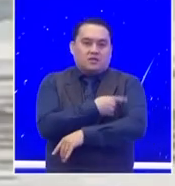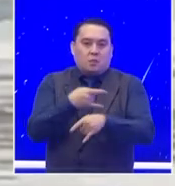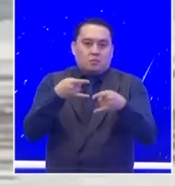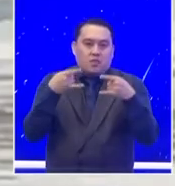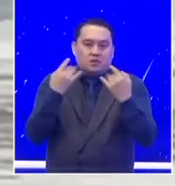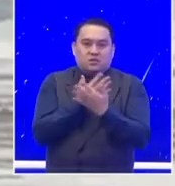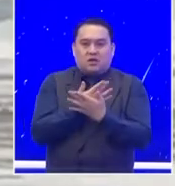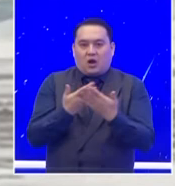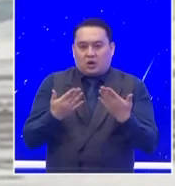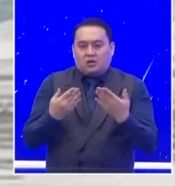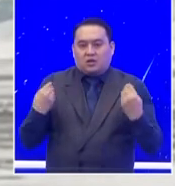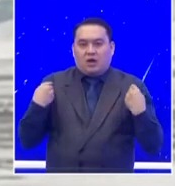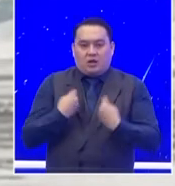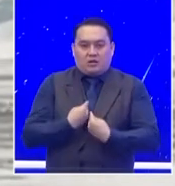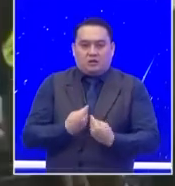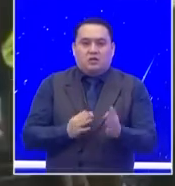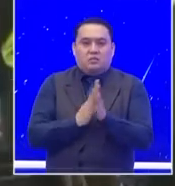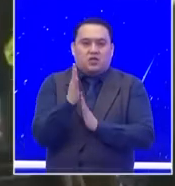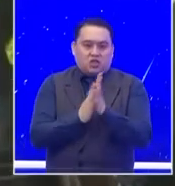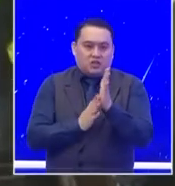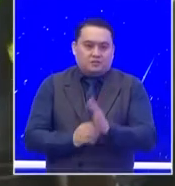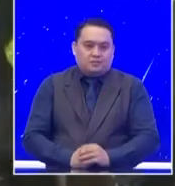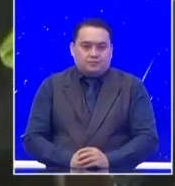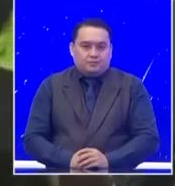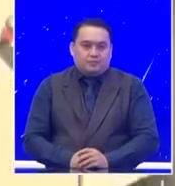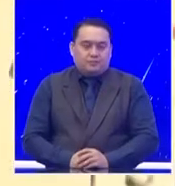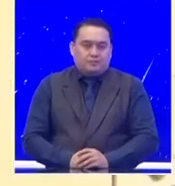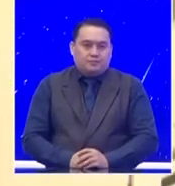маски, маски-респираторы, халаты и перчатки.